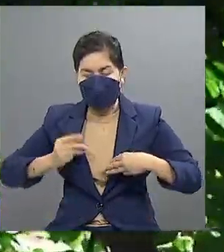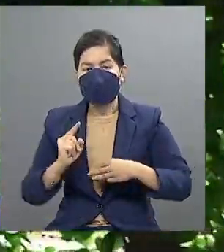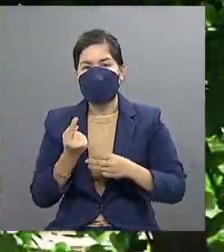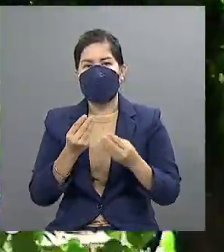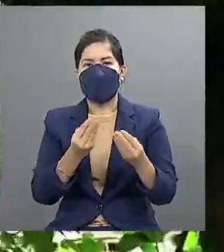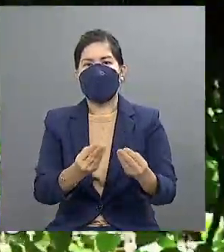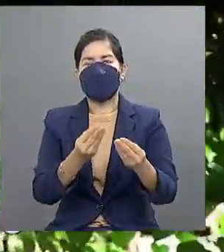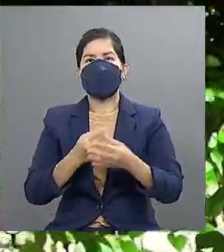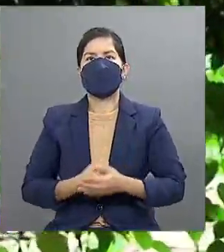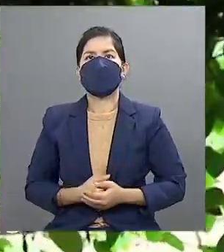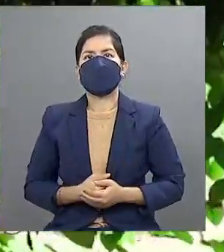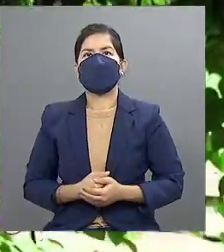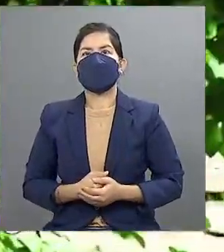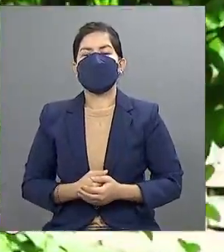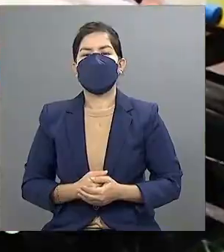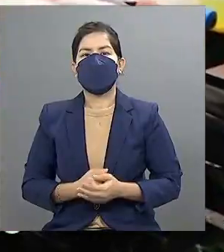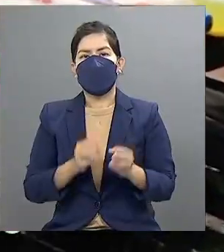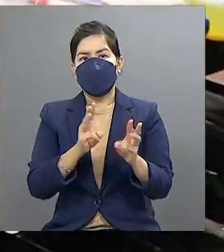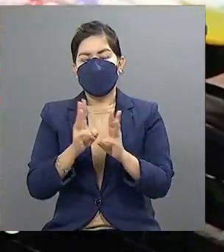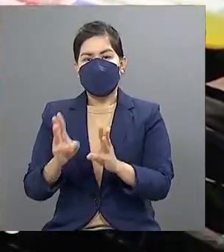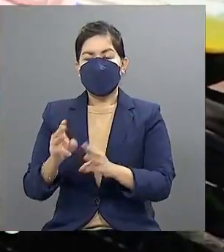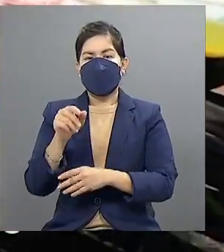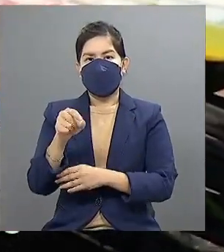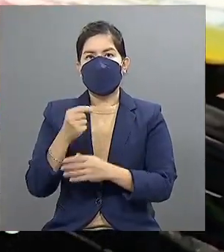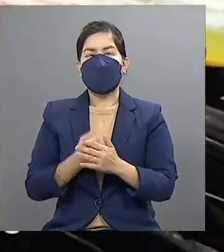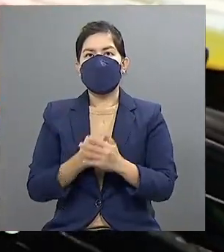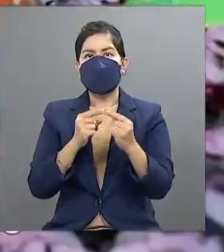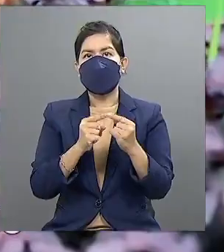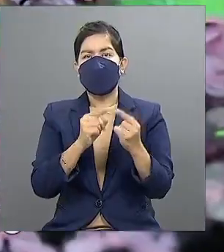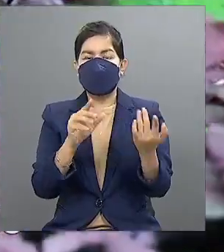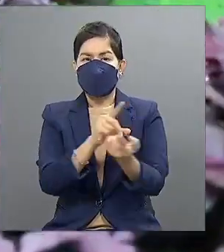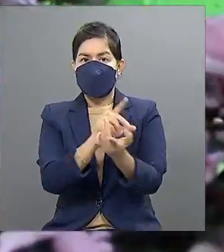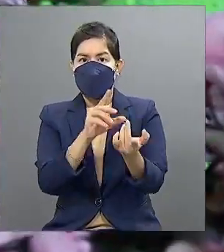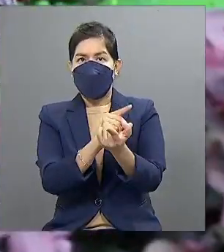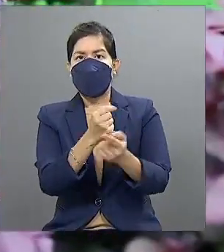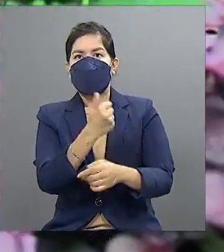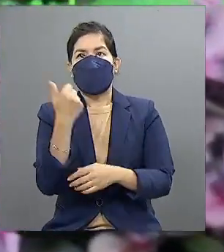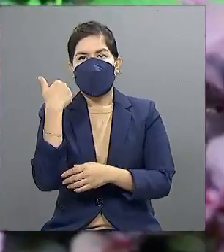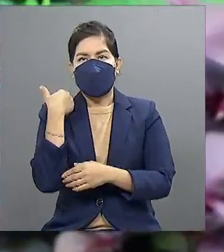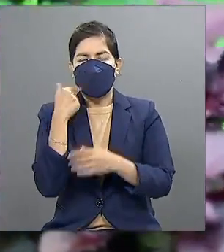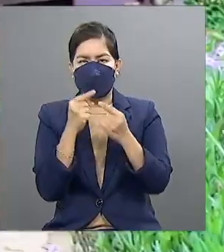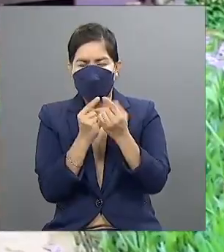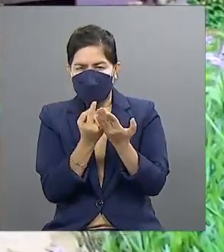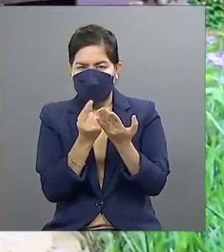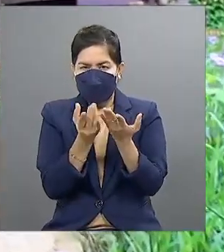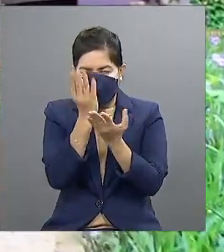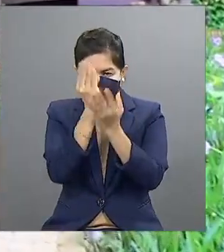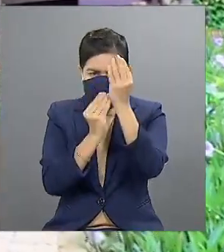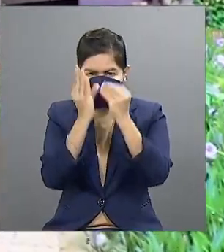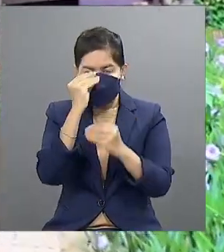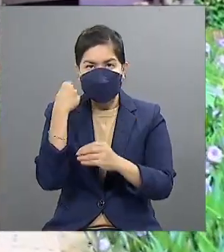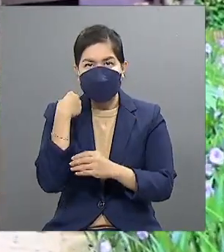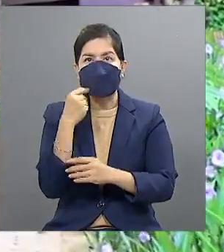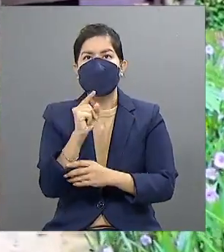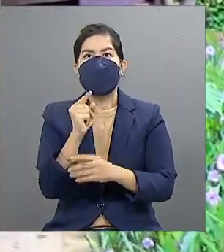การสร้างตรงนี้ในส่วนของสังคมภายนอกที่จะได้รับนะครับก็คือ1และเมื่อเราทำสำเร็จเปิดเต็มรูปแบบแล้วที่นี่จะเป็นศูนย์